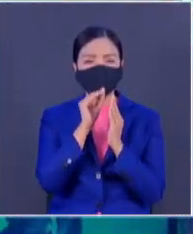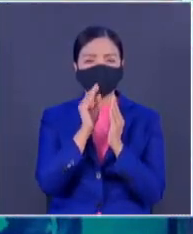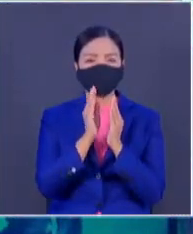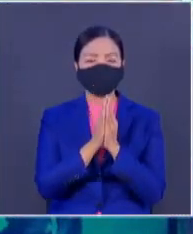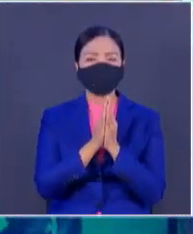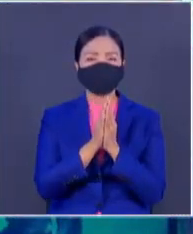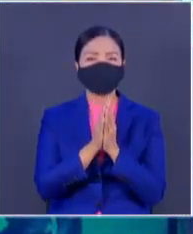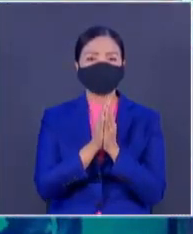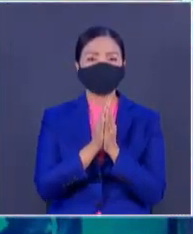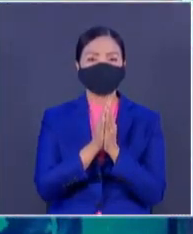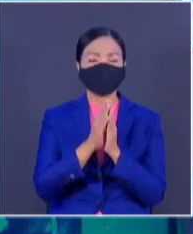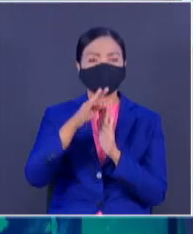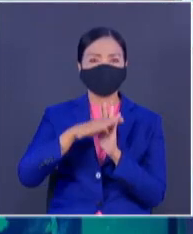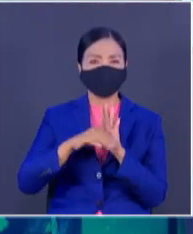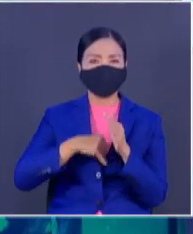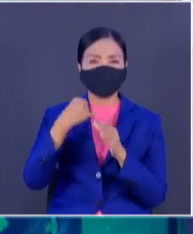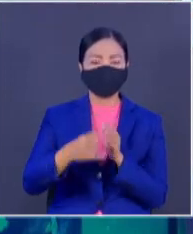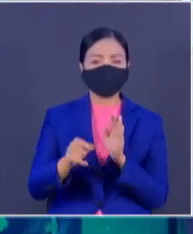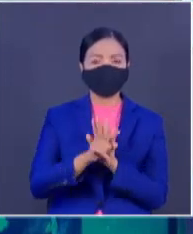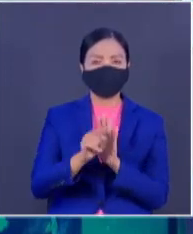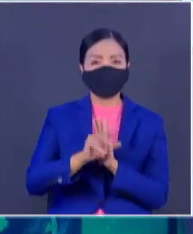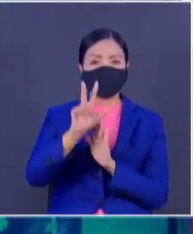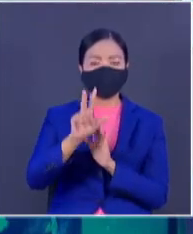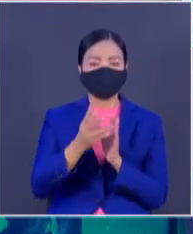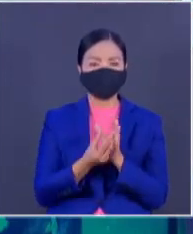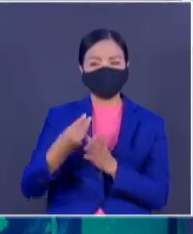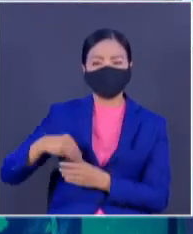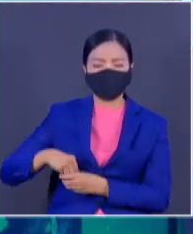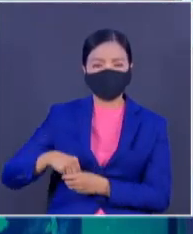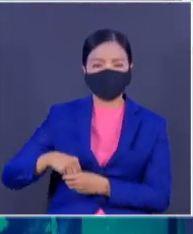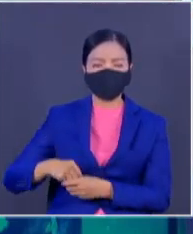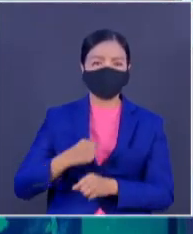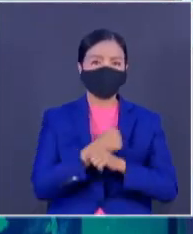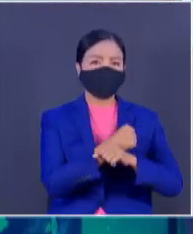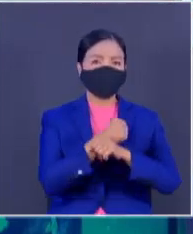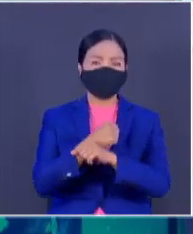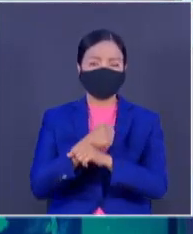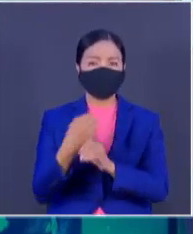บฉบับสั้นของอิติปิโส3จบแล้วพกไว้แล้วก็บอกว่ามันป้องกันคุณไส